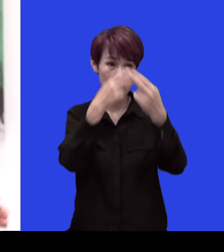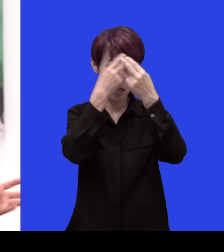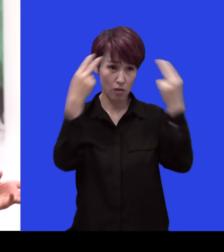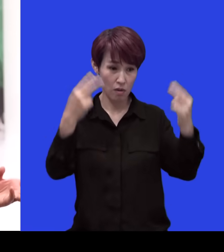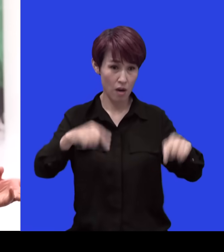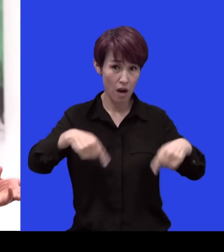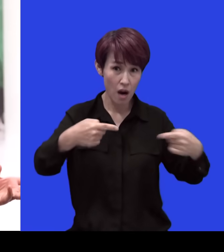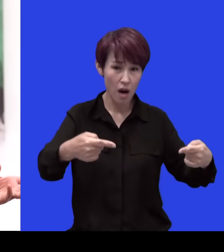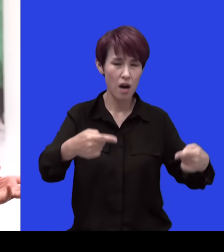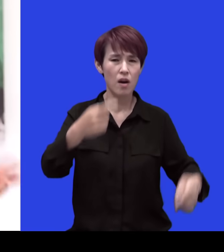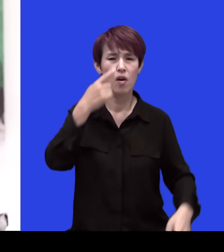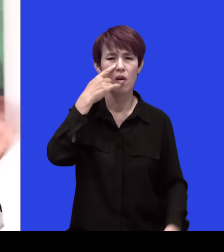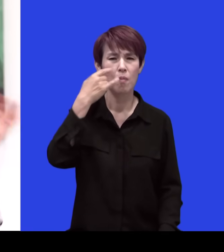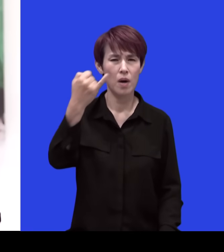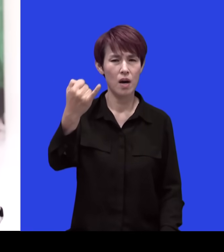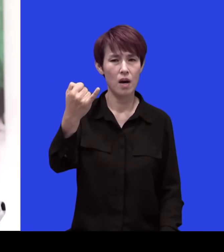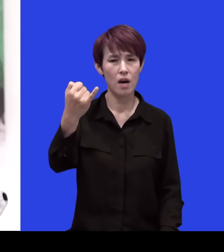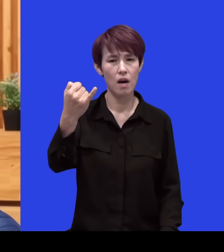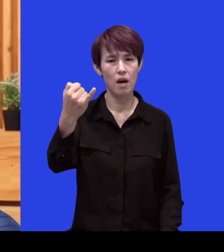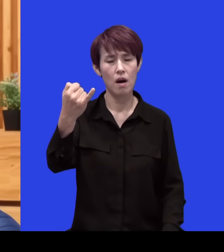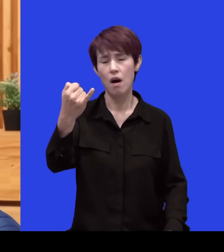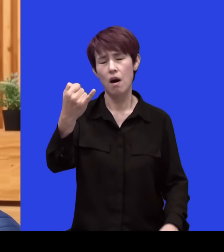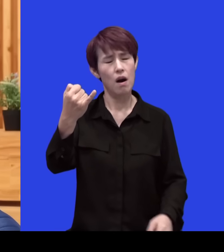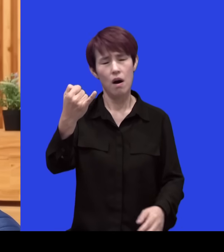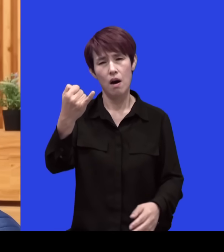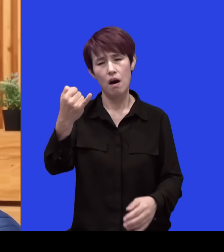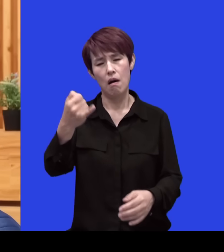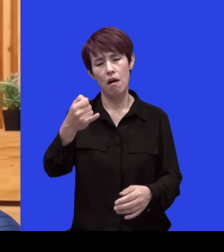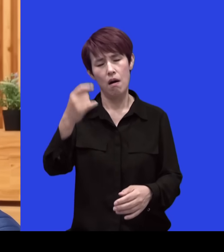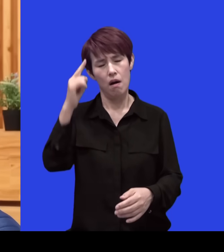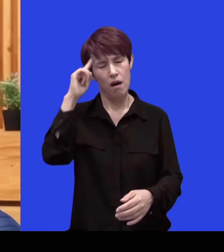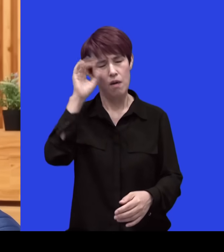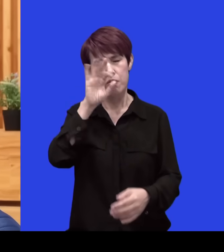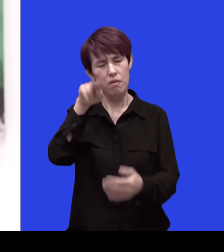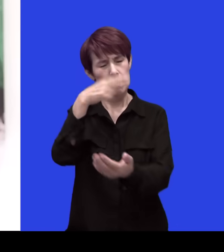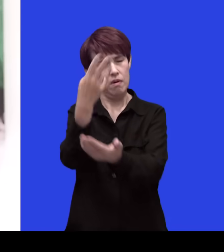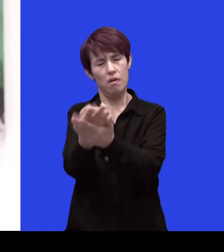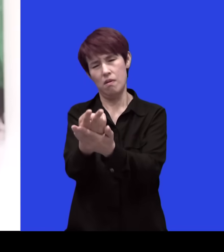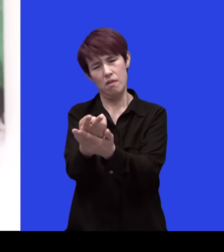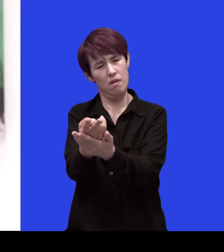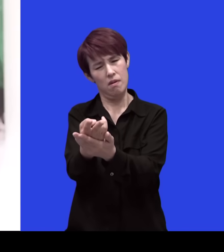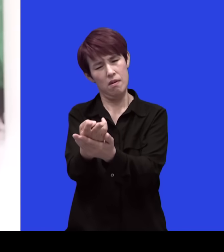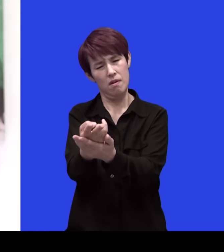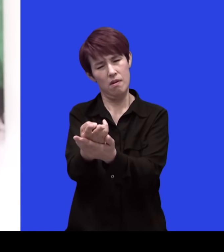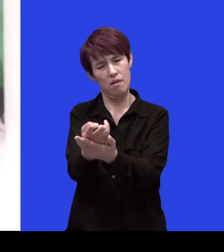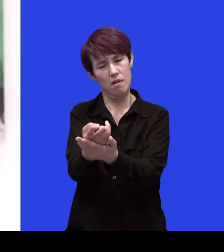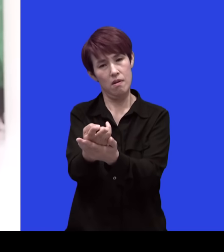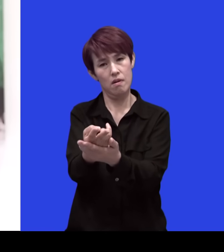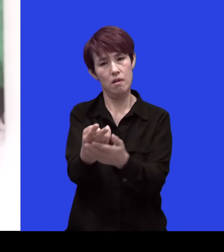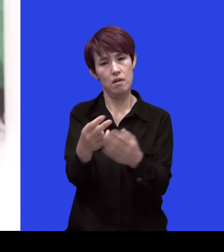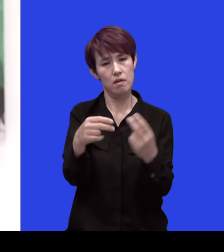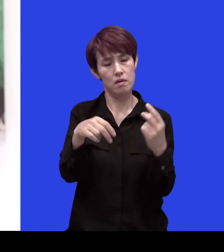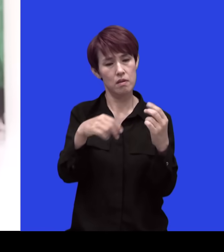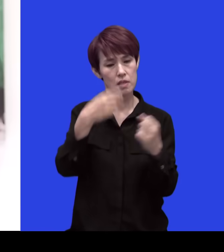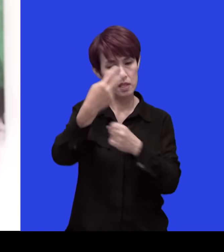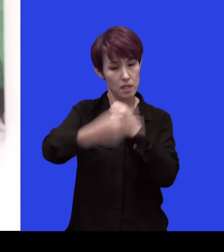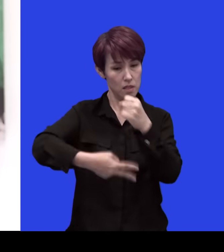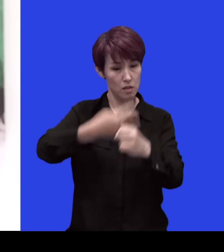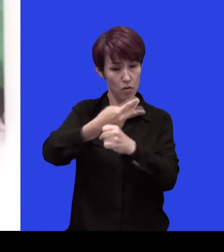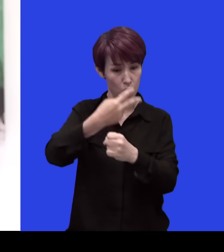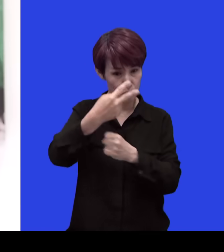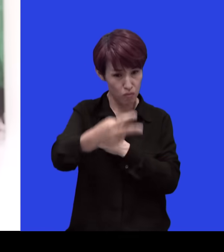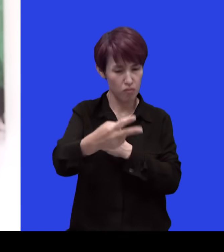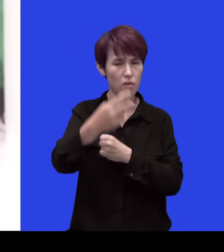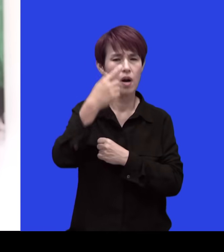때 어머니께서 계속 기절을 하시고 못 일어나시더라고요. 네, 그리고 그렇겠죠. 한 2년 뒤에 아버지가 돌아가시더라고요. 그래서